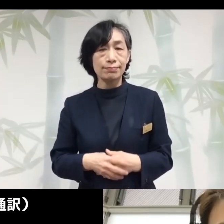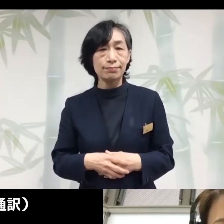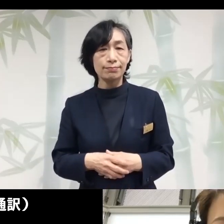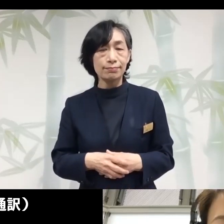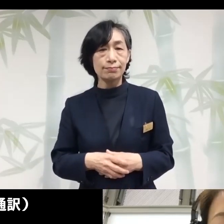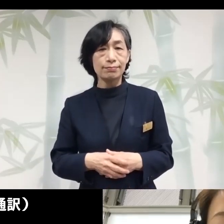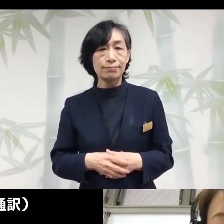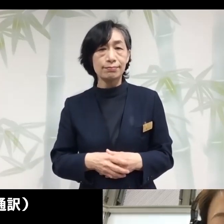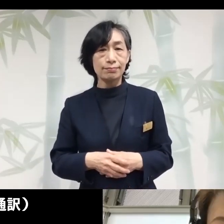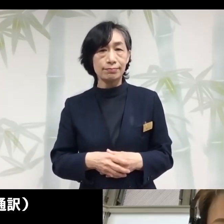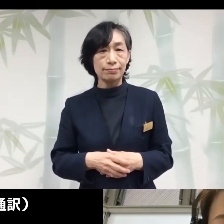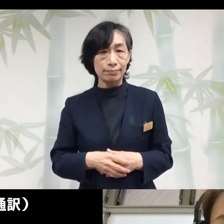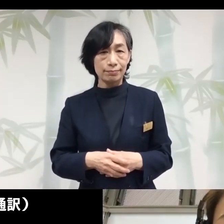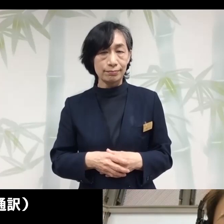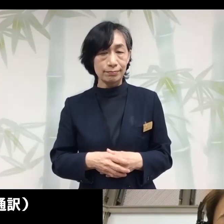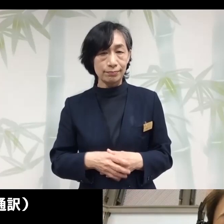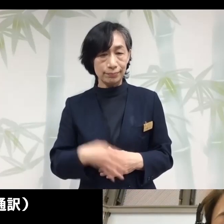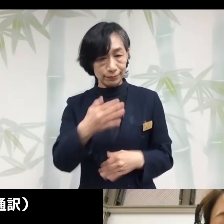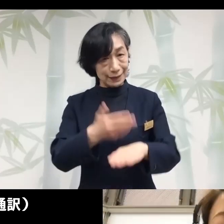はい、市長ありがとうございました。